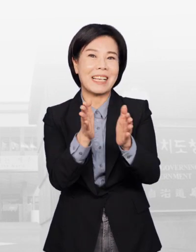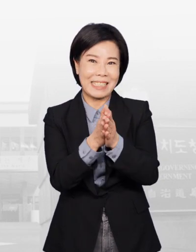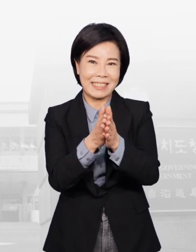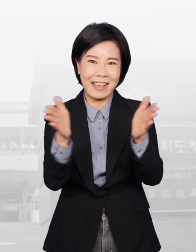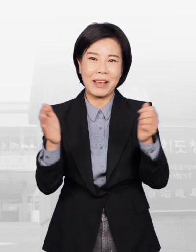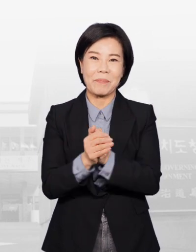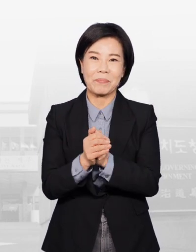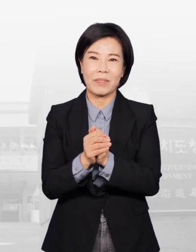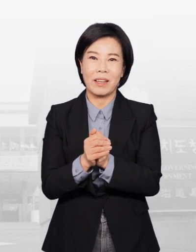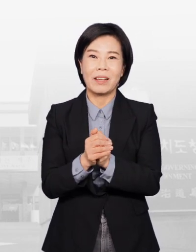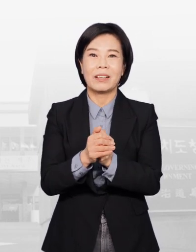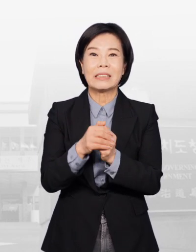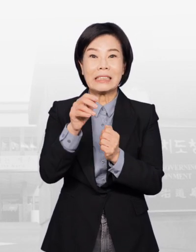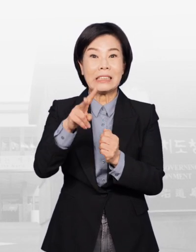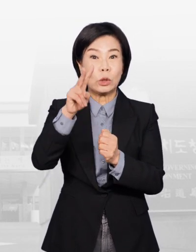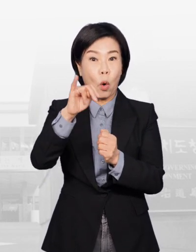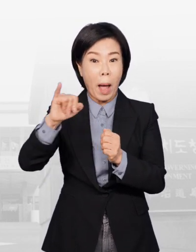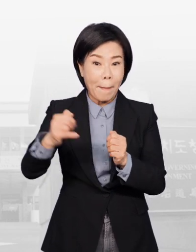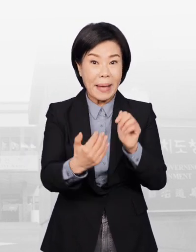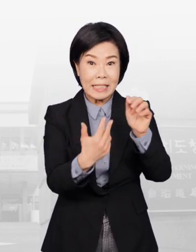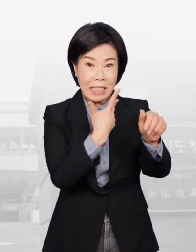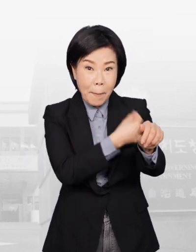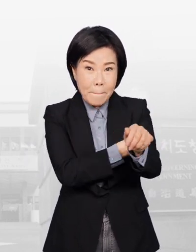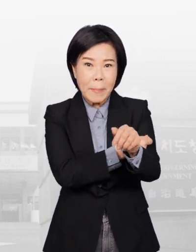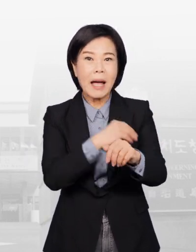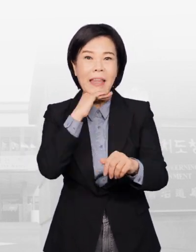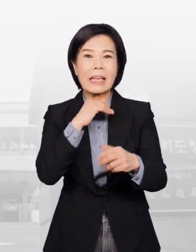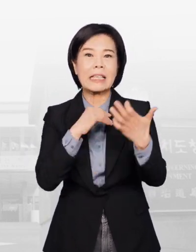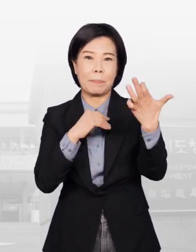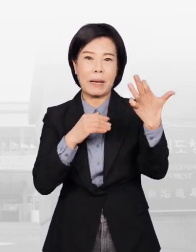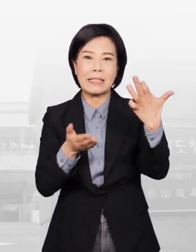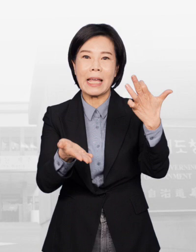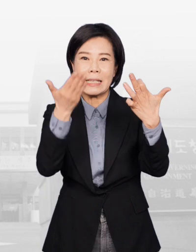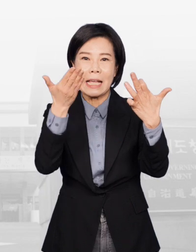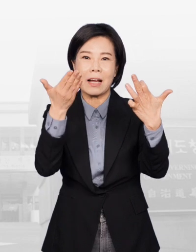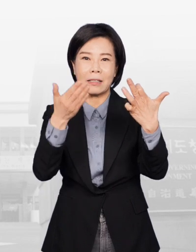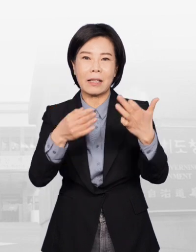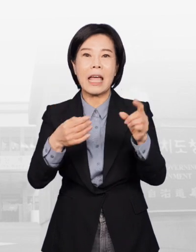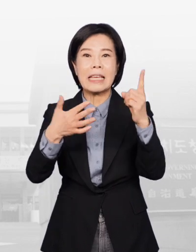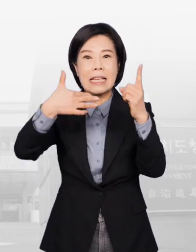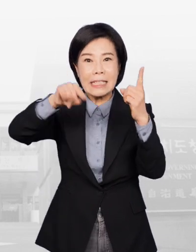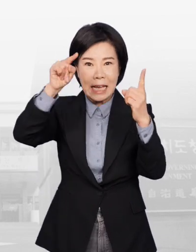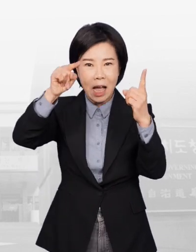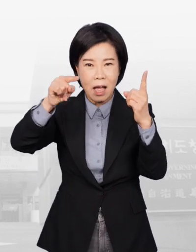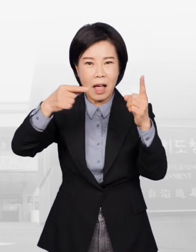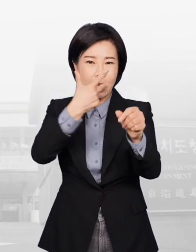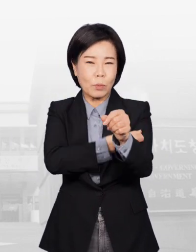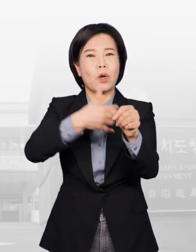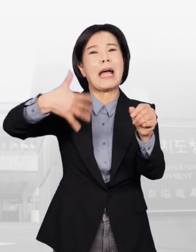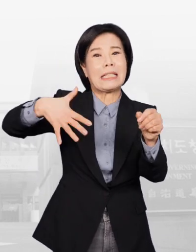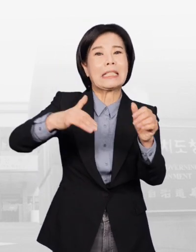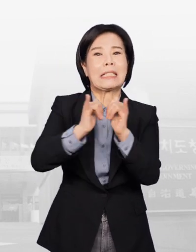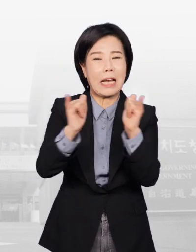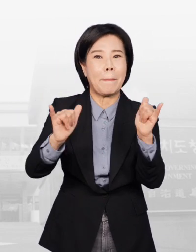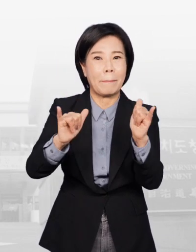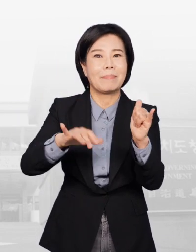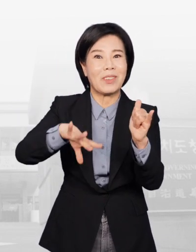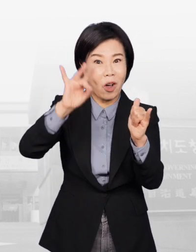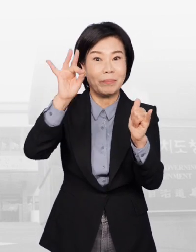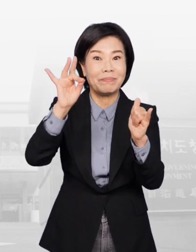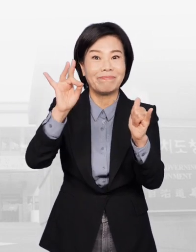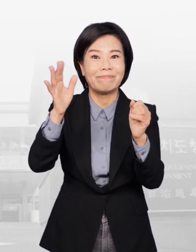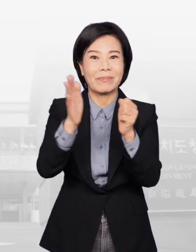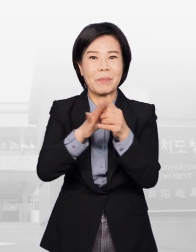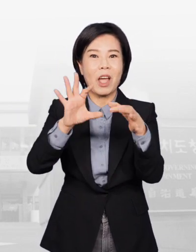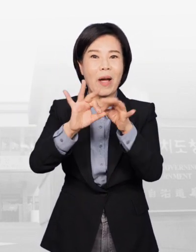시작했다고 밝혔습니다. 노바백스 백신 접종 대상은 만 18세 이상 기초접종 미접종자가 해당되는데요.